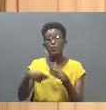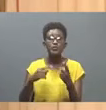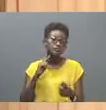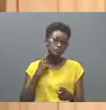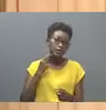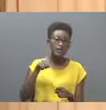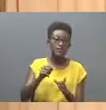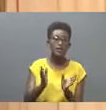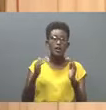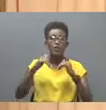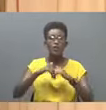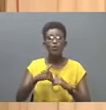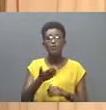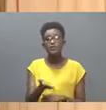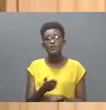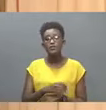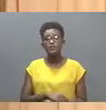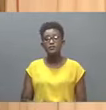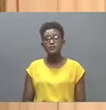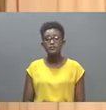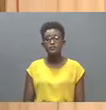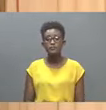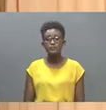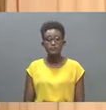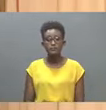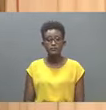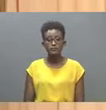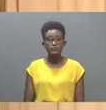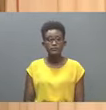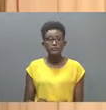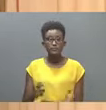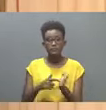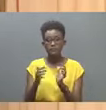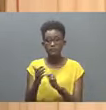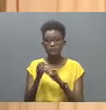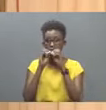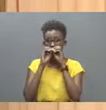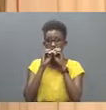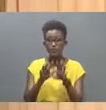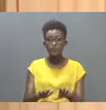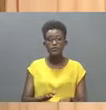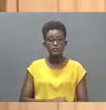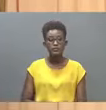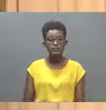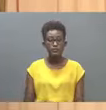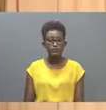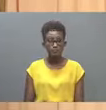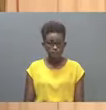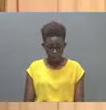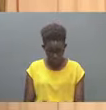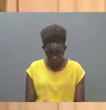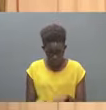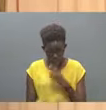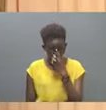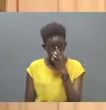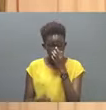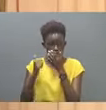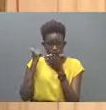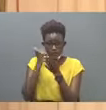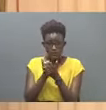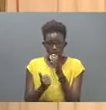conférence. De la conférence Afrique Lève-toi. Que Dieu vous bénisse. Amen.